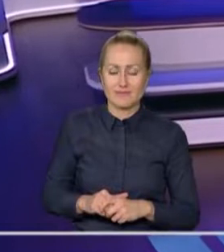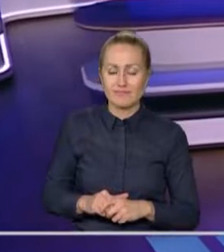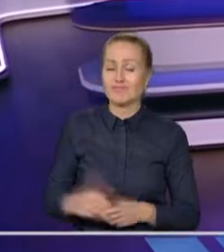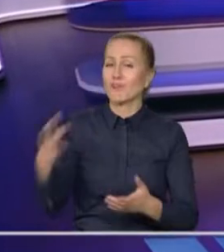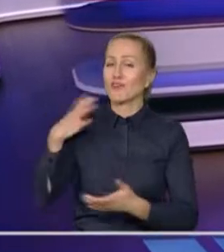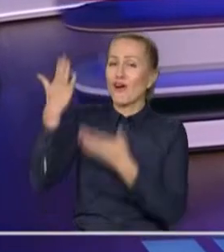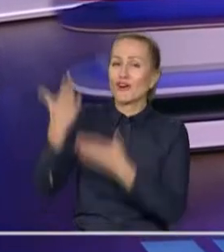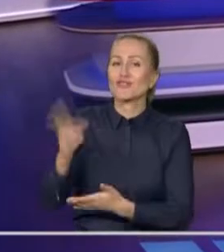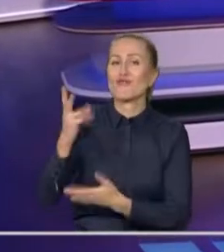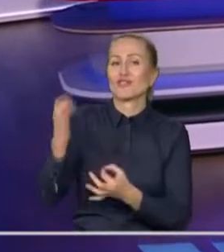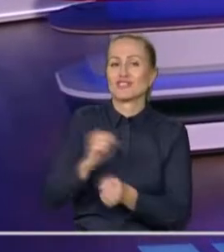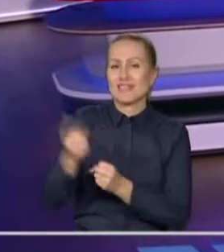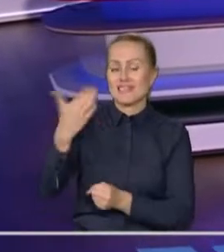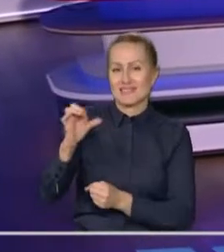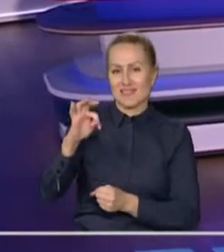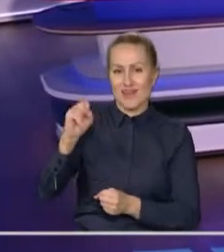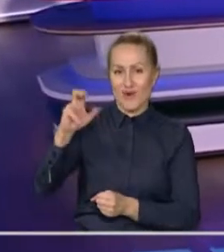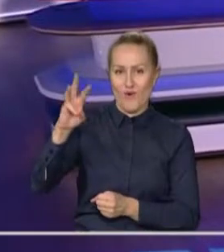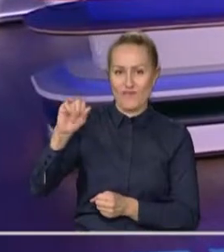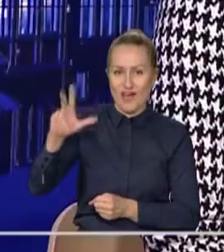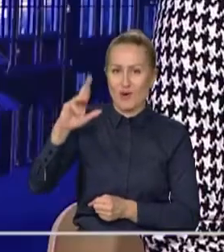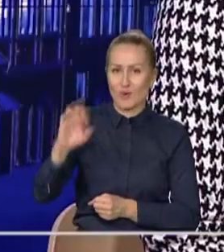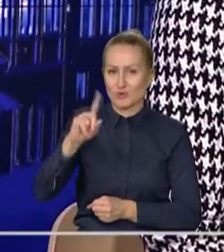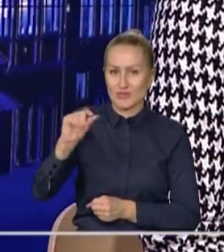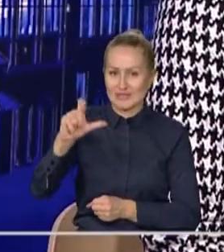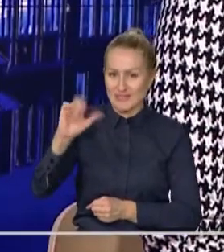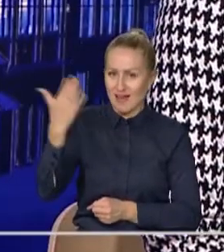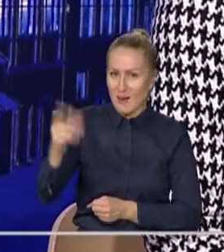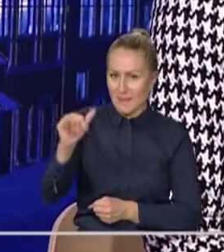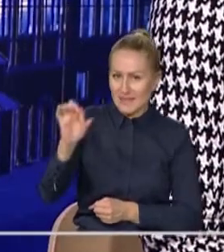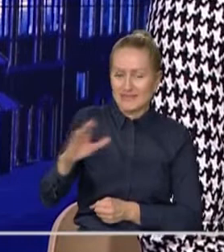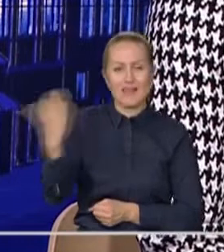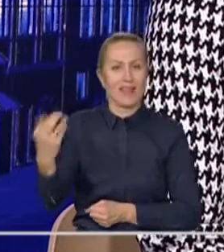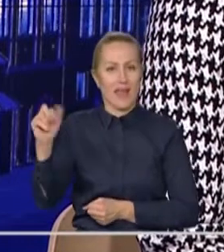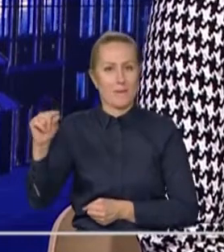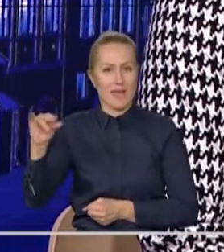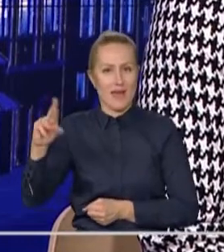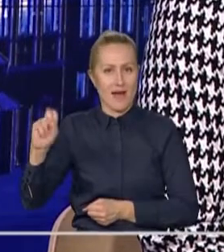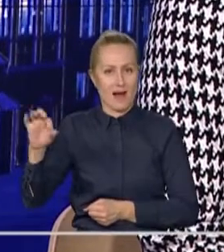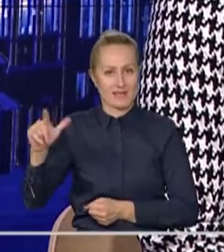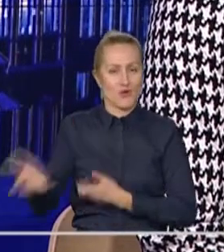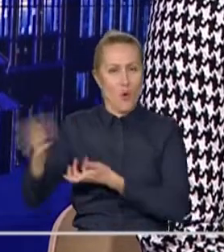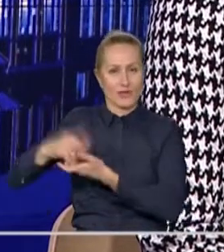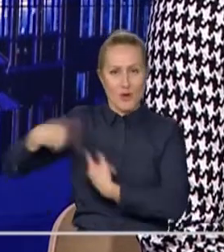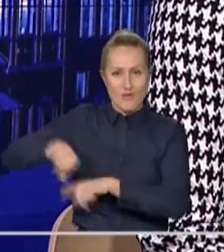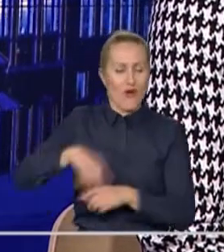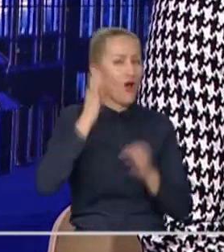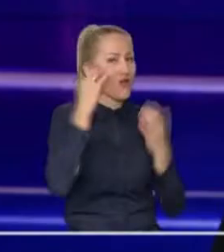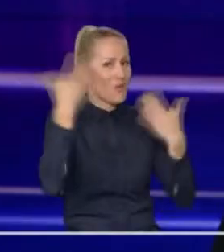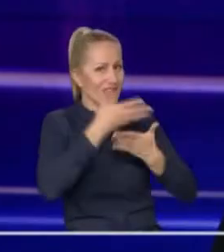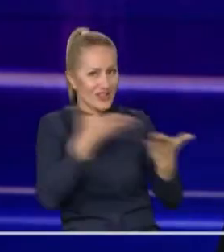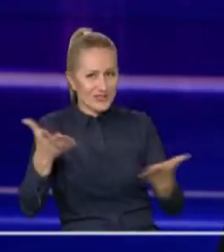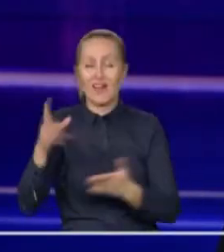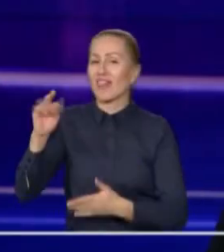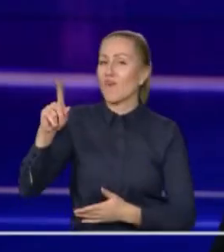A naszymi gośćmi są dziś Mirosława Stachowiak-Różecka, czyli Prawo i Sprawiedliwość, i Grzegorz Napieracki, czyli Koalicja Obywatelska. Dobry rozmowa wieczór. Już za moment w